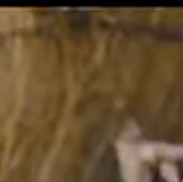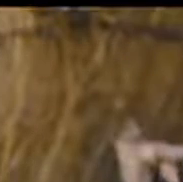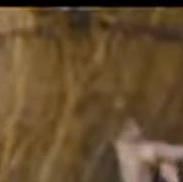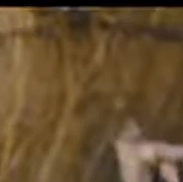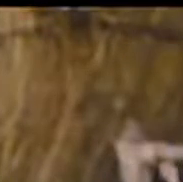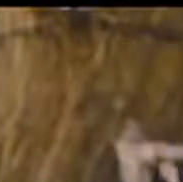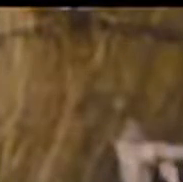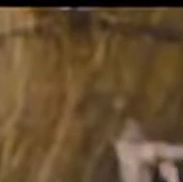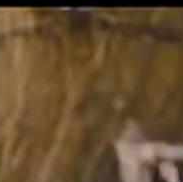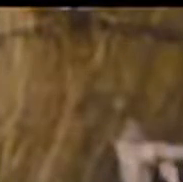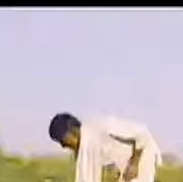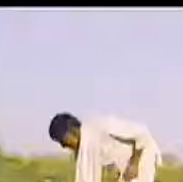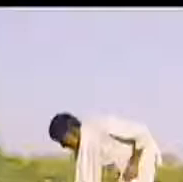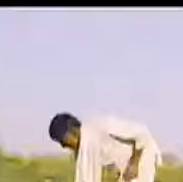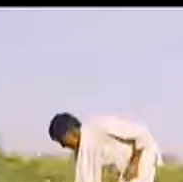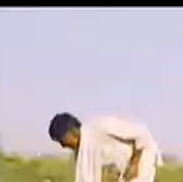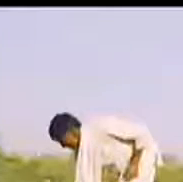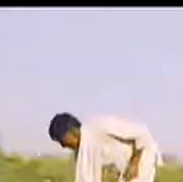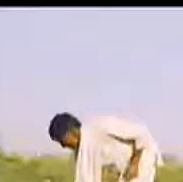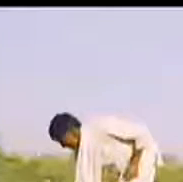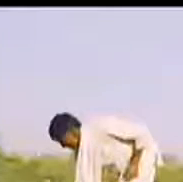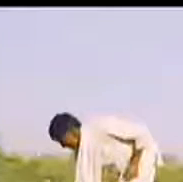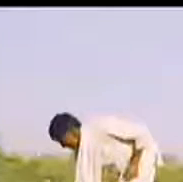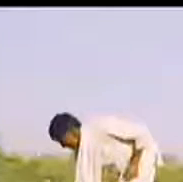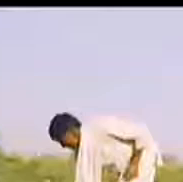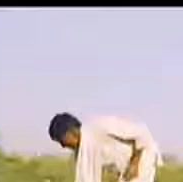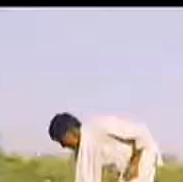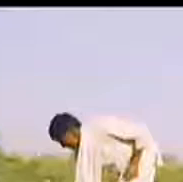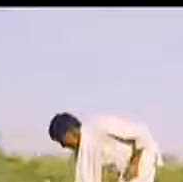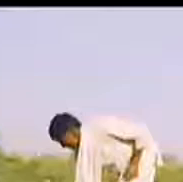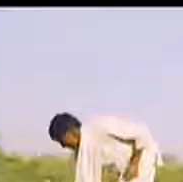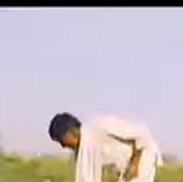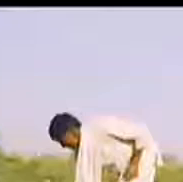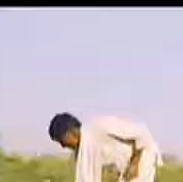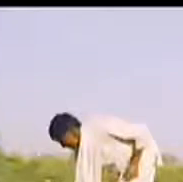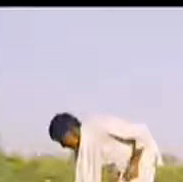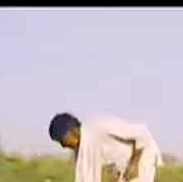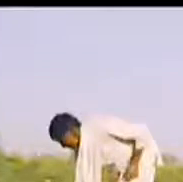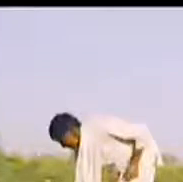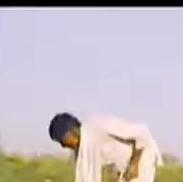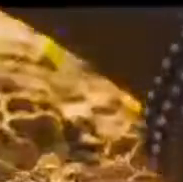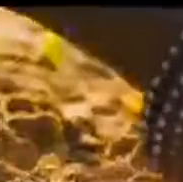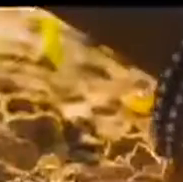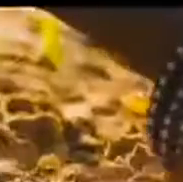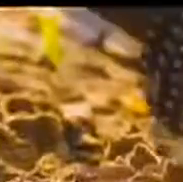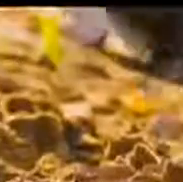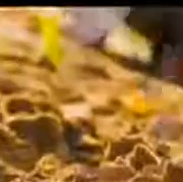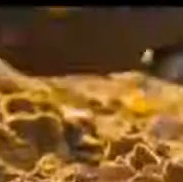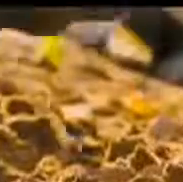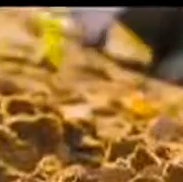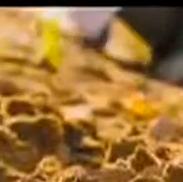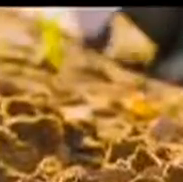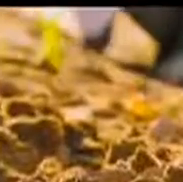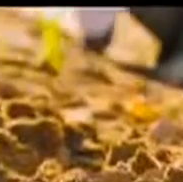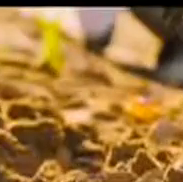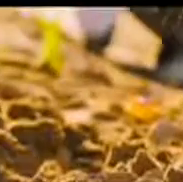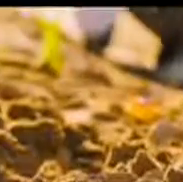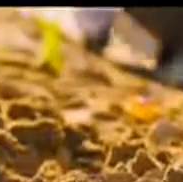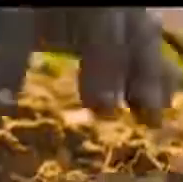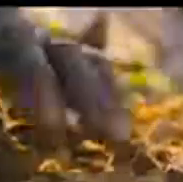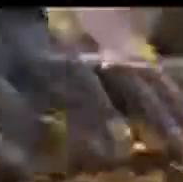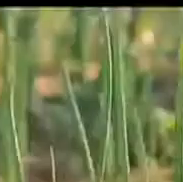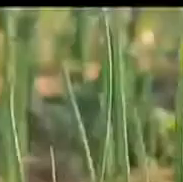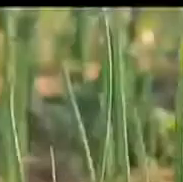साल बोया ये आया होया कांदा है हम सरकारी को तो बोया ही है और रोज गाँव